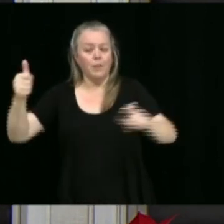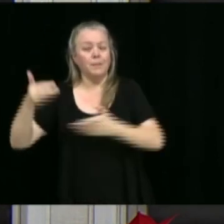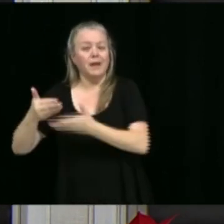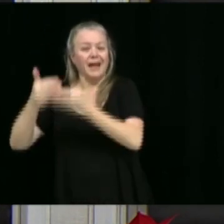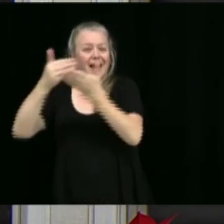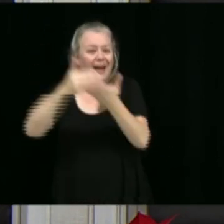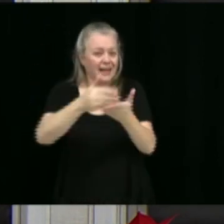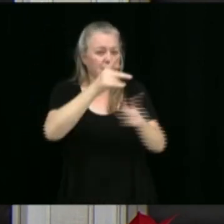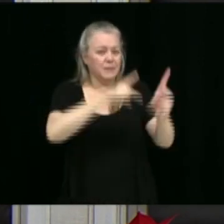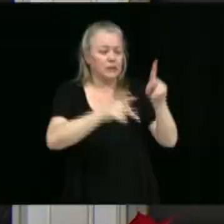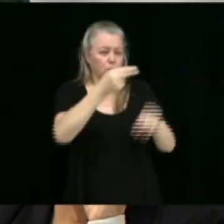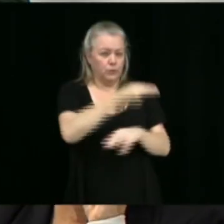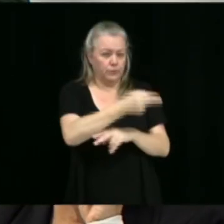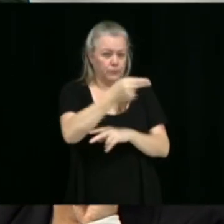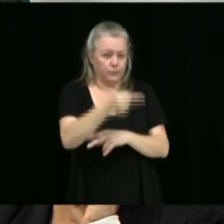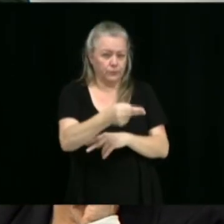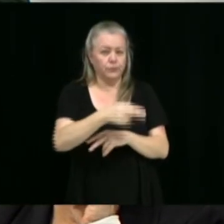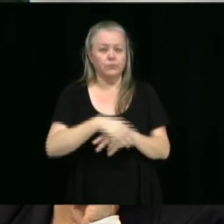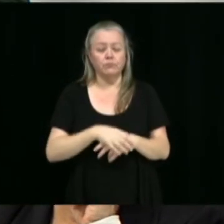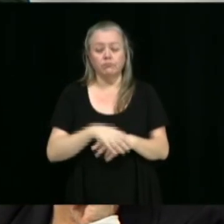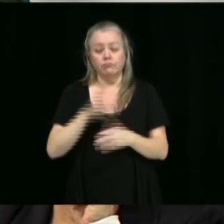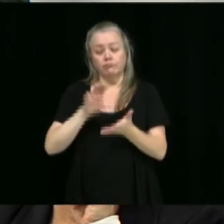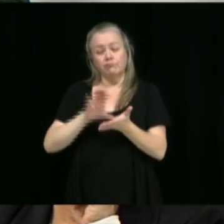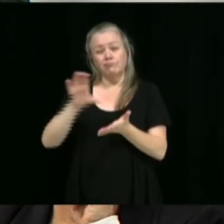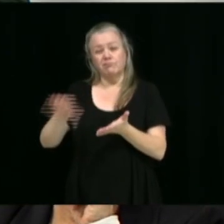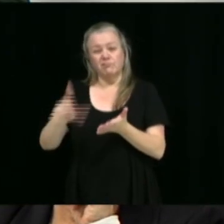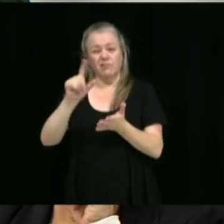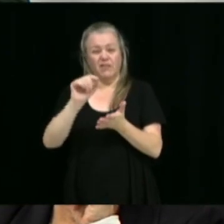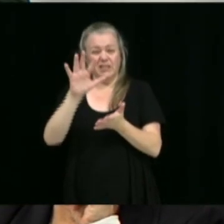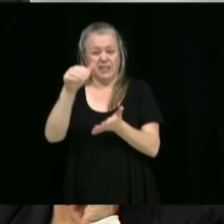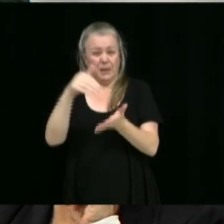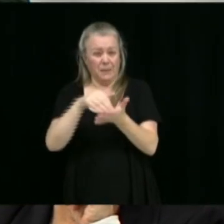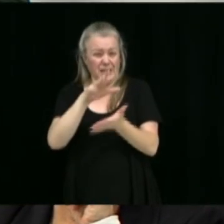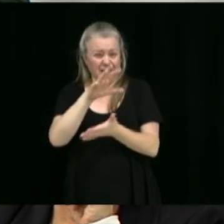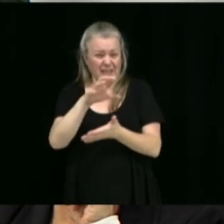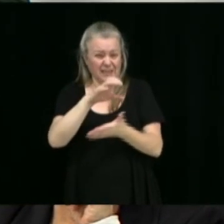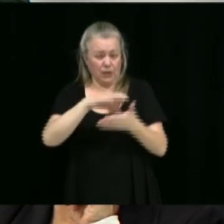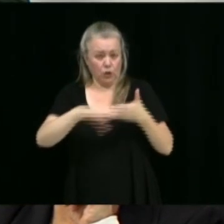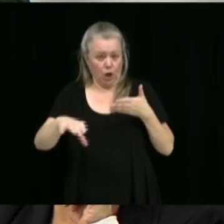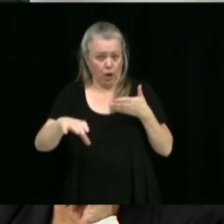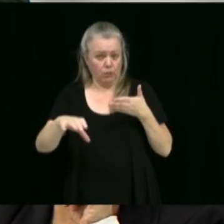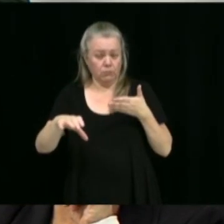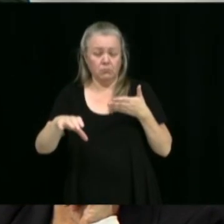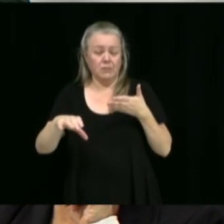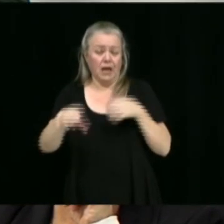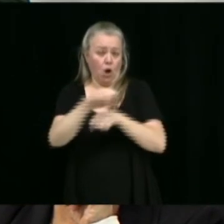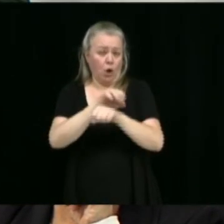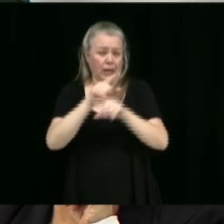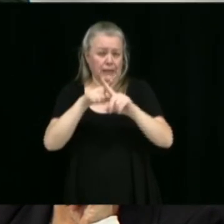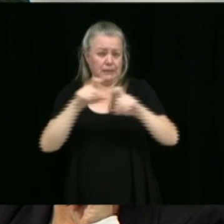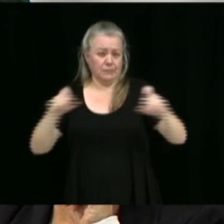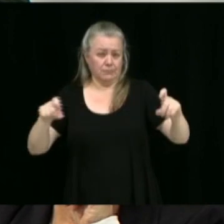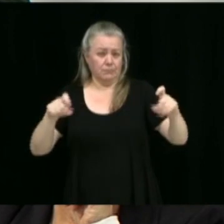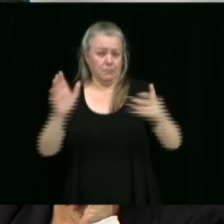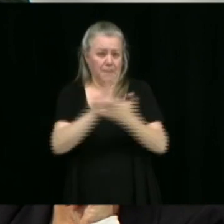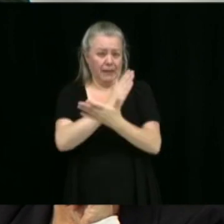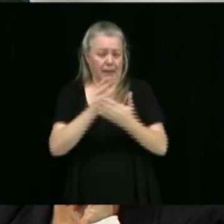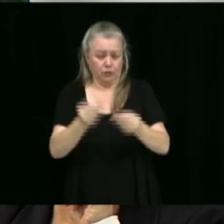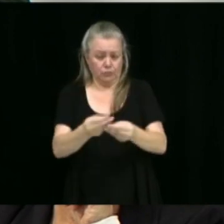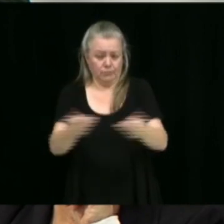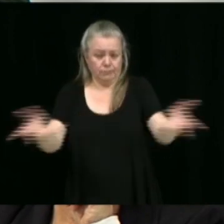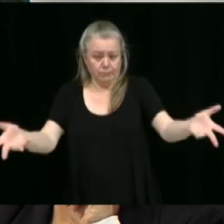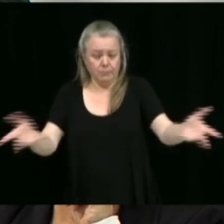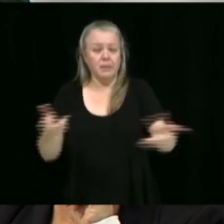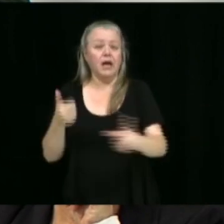de handicap. Il s'agit d'un montant de 25 500 $ réparti entre divers organismes qui offrent des loisirs pour